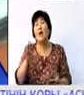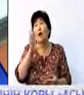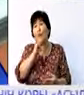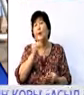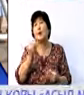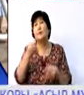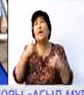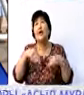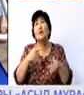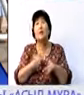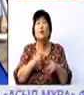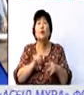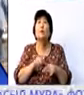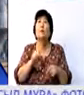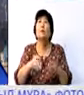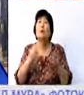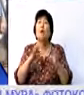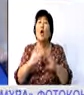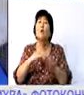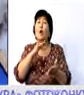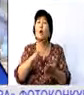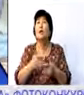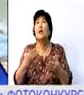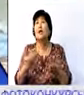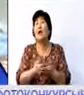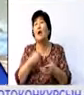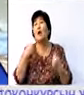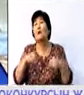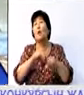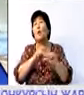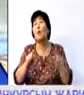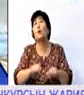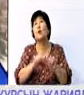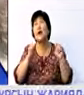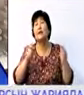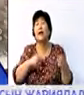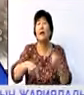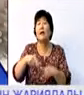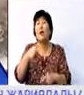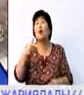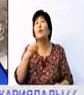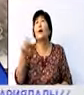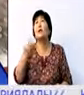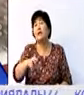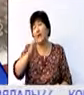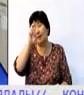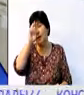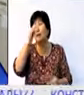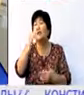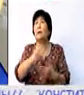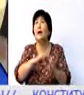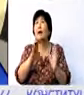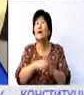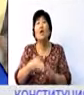бағада сатылуда. Сондай-ақ бұл күні аудан орталығынан да жаңаша сауда орны ашылды. Кәсіпкер Гүлмира Шәкірова мемлекеттік бағдарлама